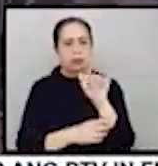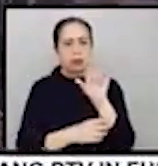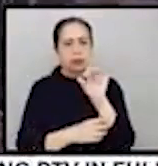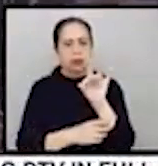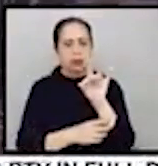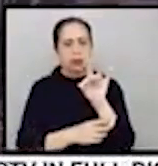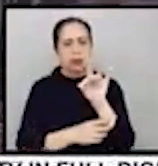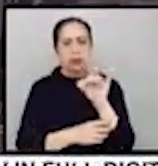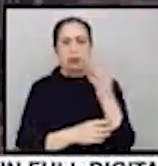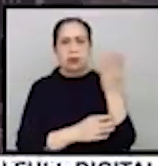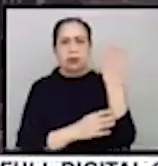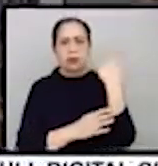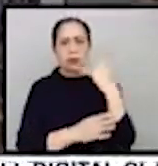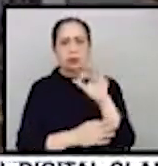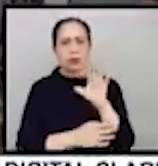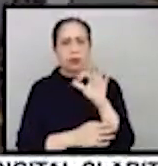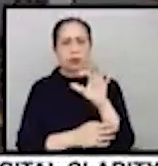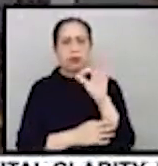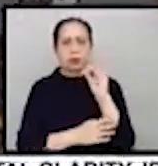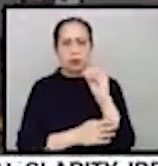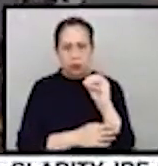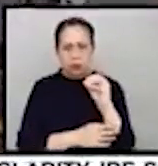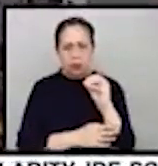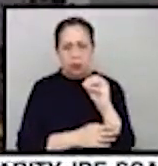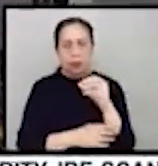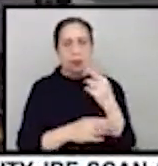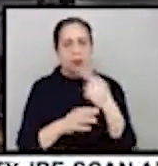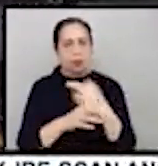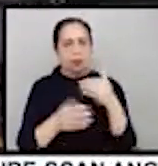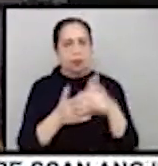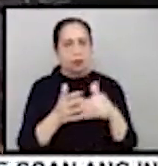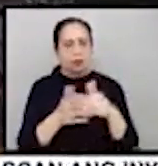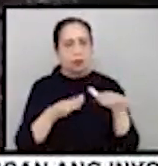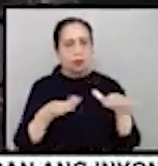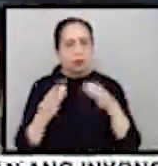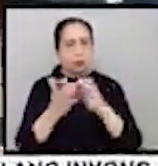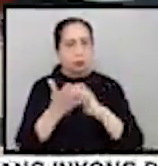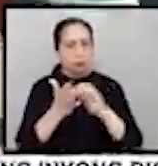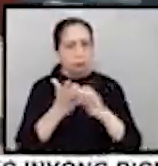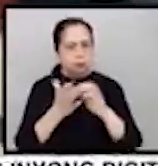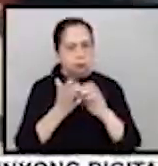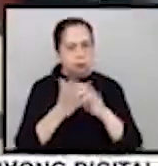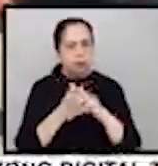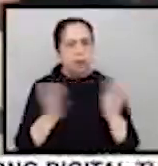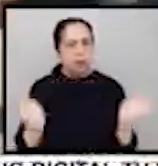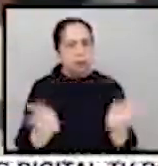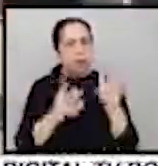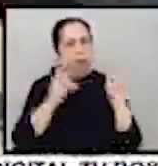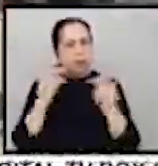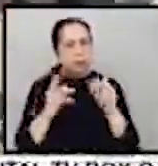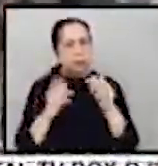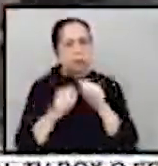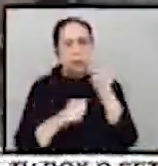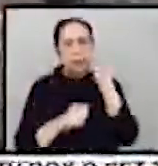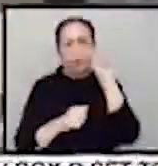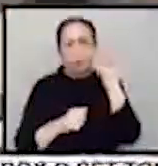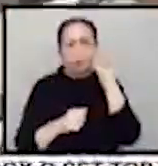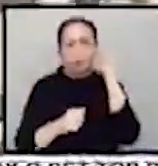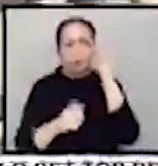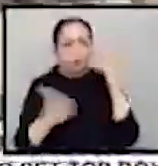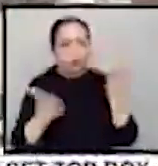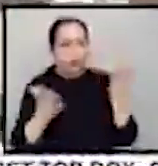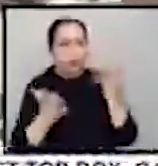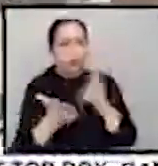noong 1990. Bukod sa regular na earthquake drill, hinihigayat ng FIVOX ang publiko na alamin kung saan-saan ang mga